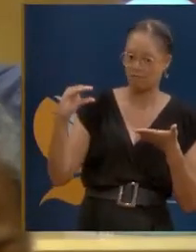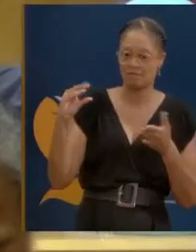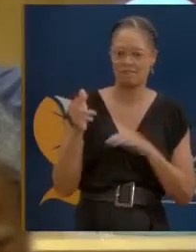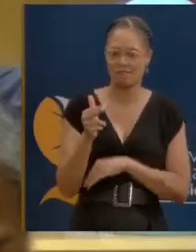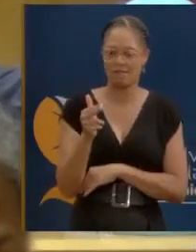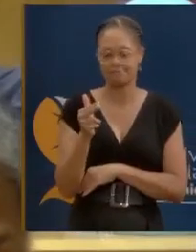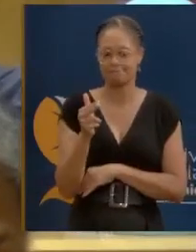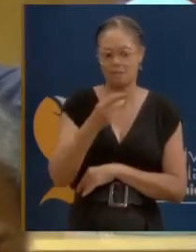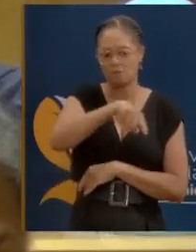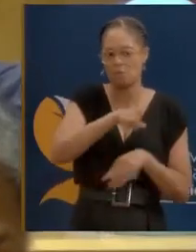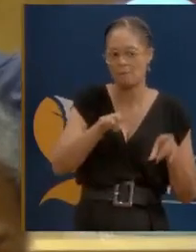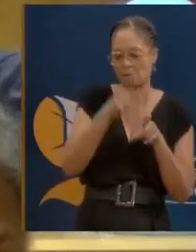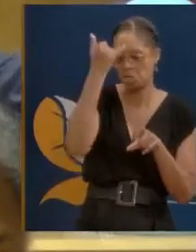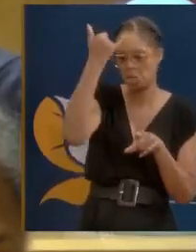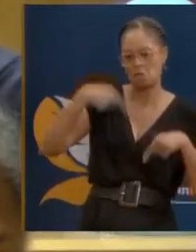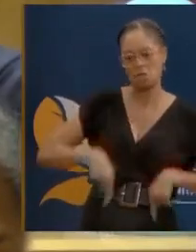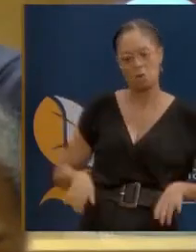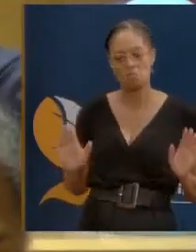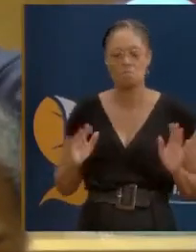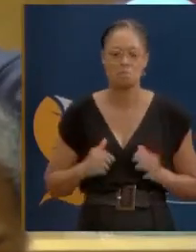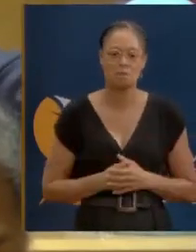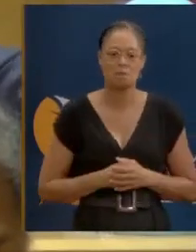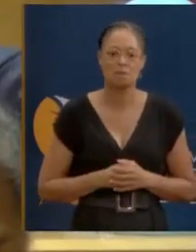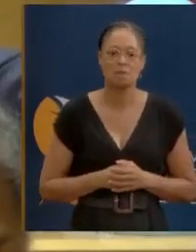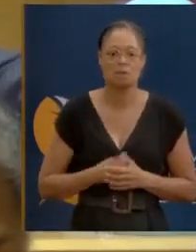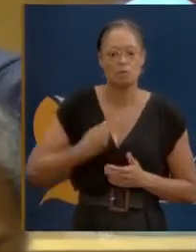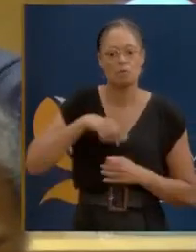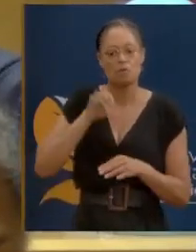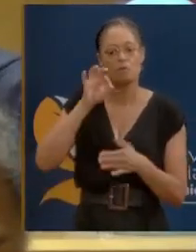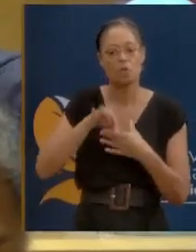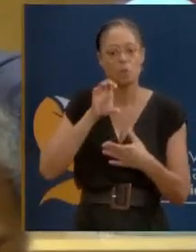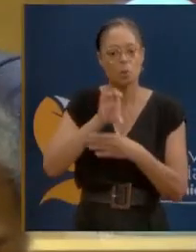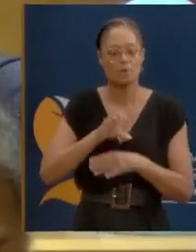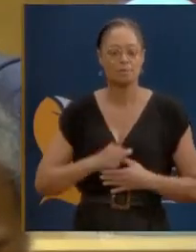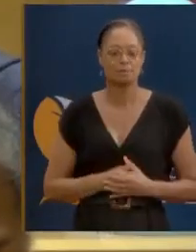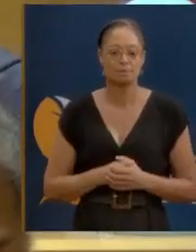nous ne pouvons pas vous suivre. Voilà ce que nous voulons dire. Donc nous voterons contre.